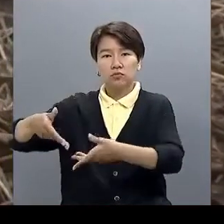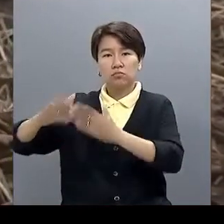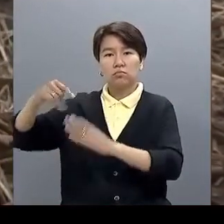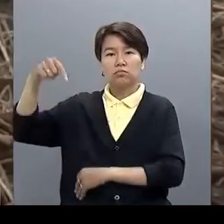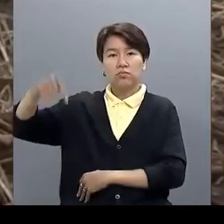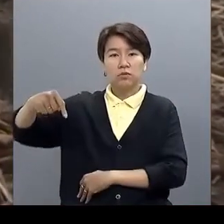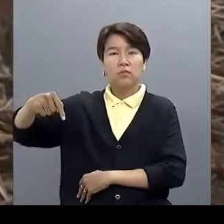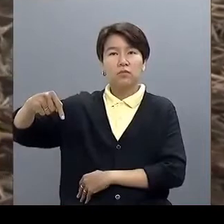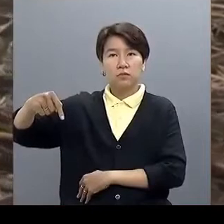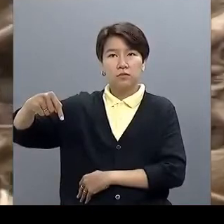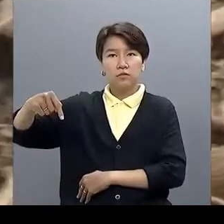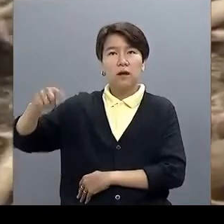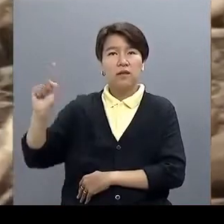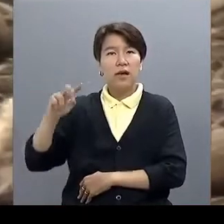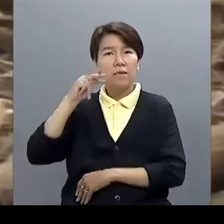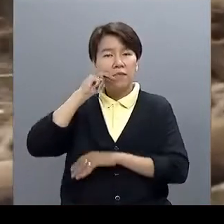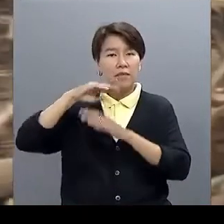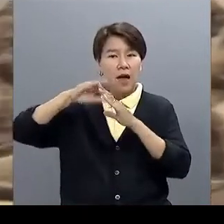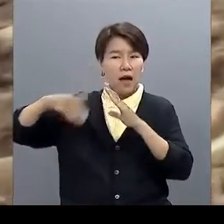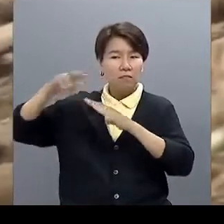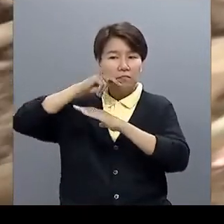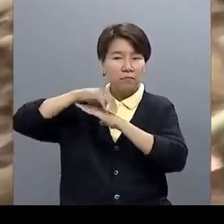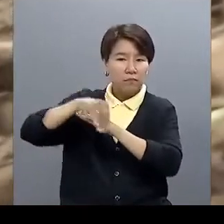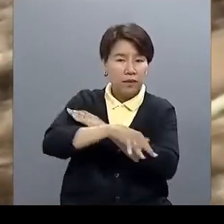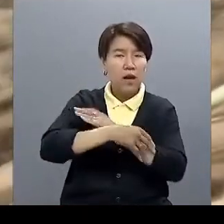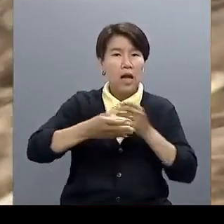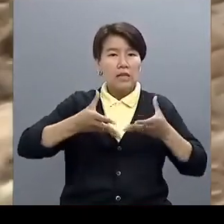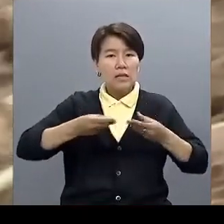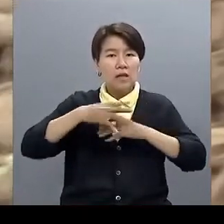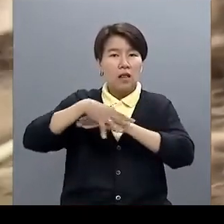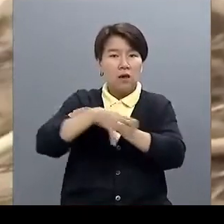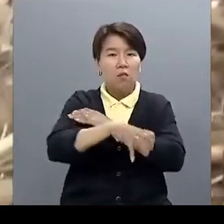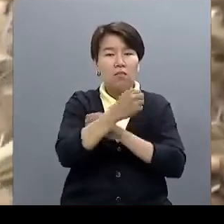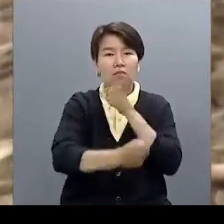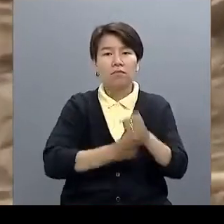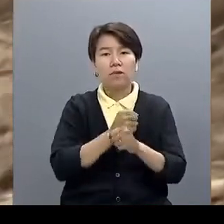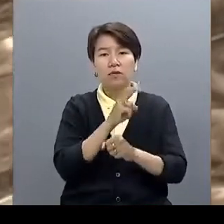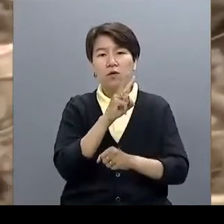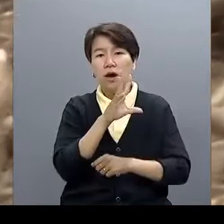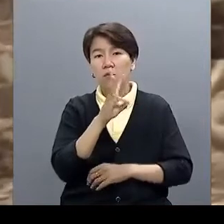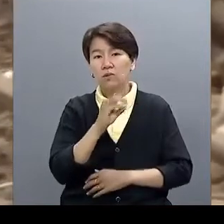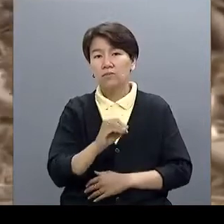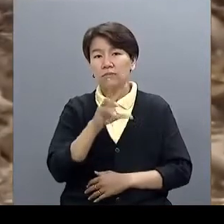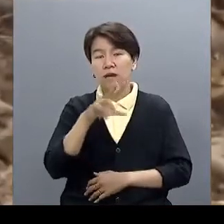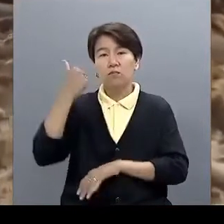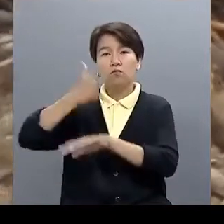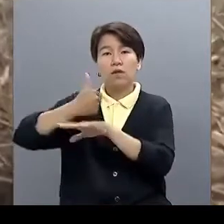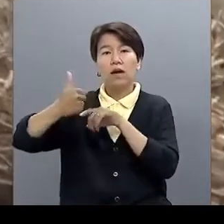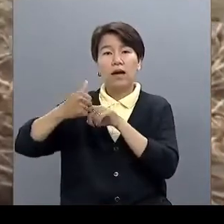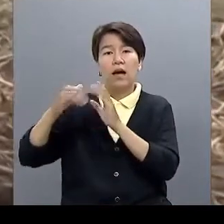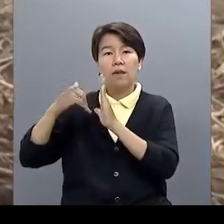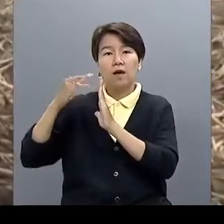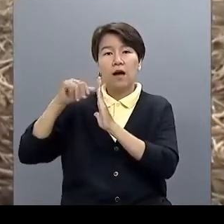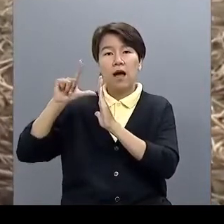ย์อุทกภัยและดินถล่มปี2563ค่ะก็มีผู้ว่าราชการจังหวัดลำพูนเป็นผู้บัญชาการเหตุการณ์นะคะเมื่อ